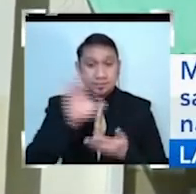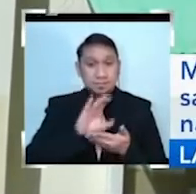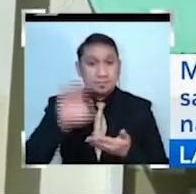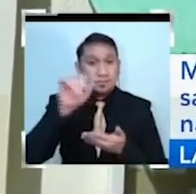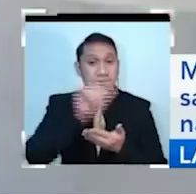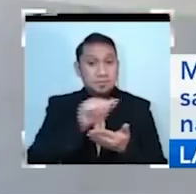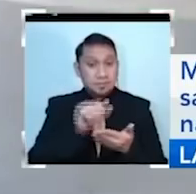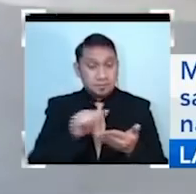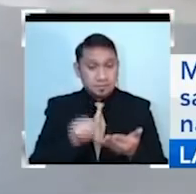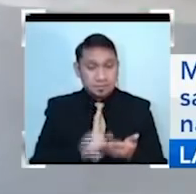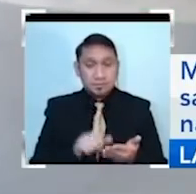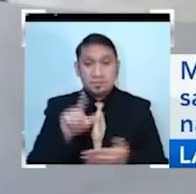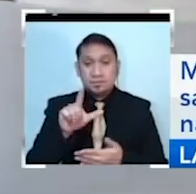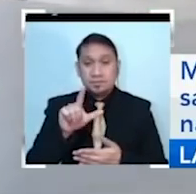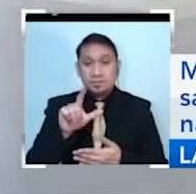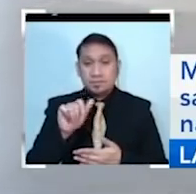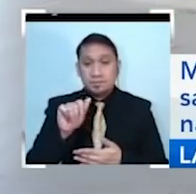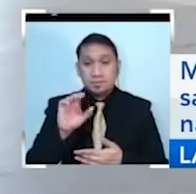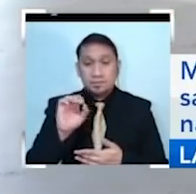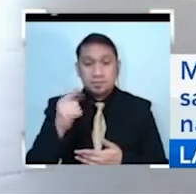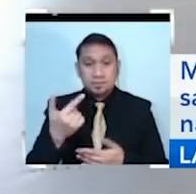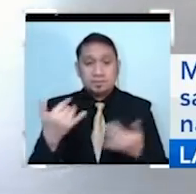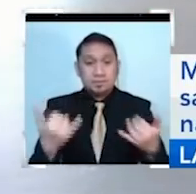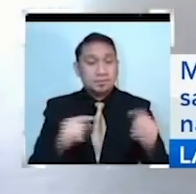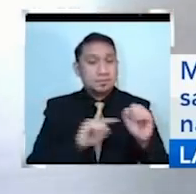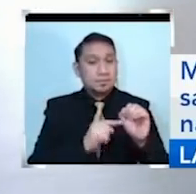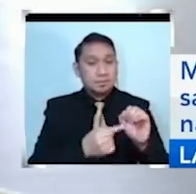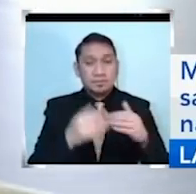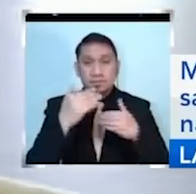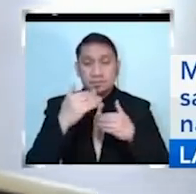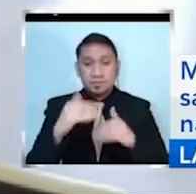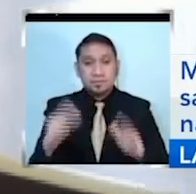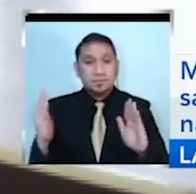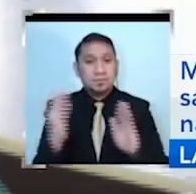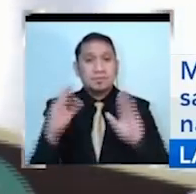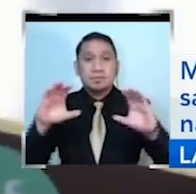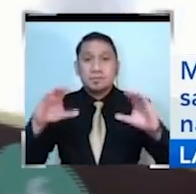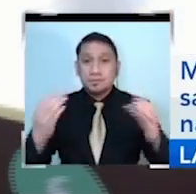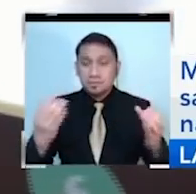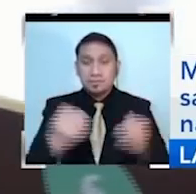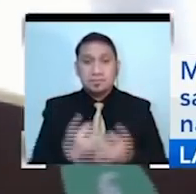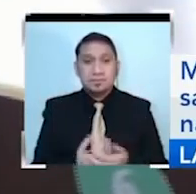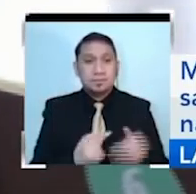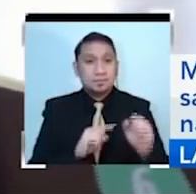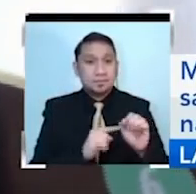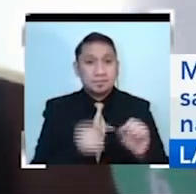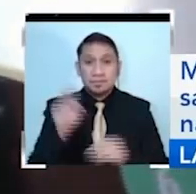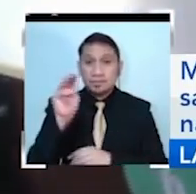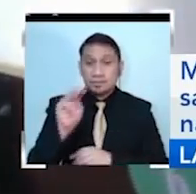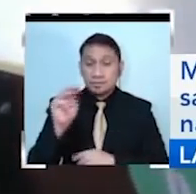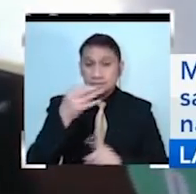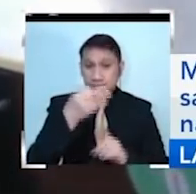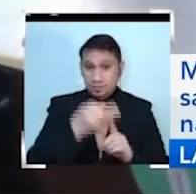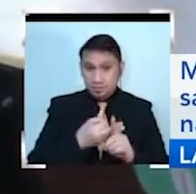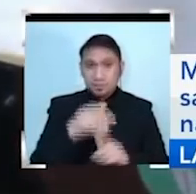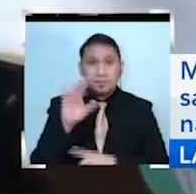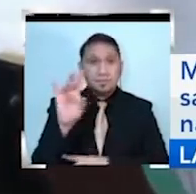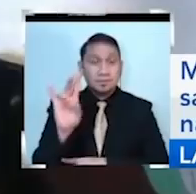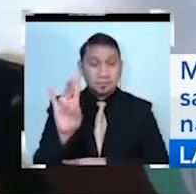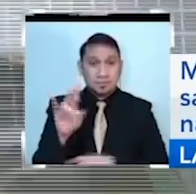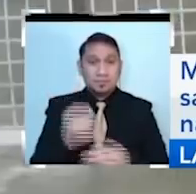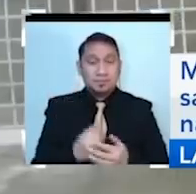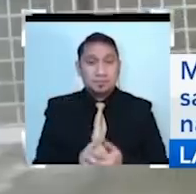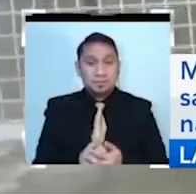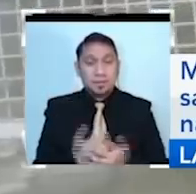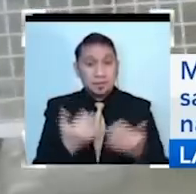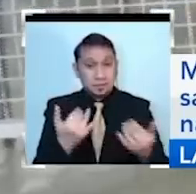sa Lawag City para sa pag-uumpisa ng limited face-to-face classes. Simula kasi sa Lunes, February 7, ilang piling eskwelahan